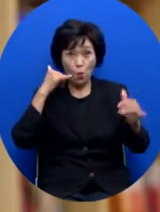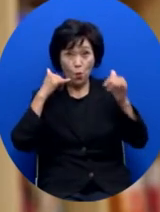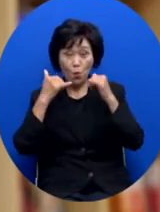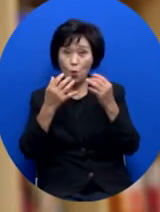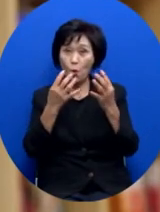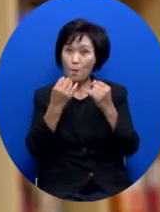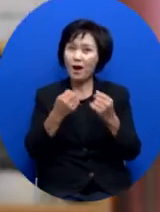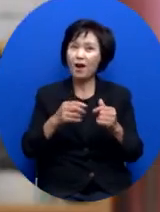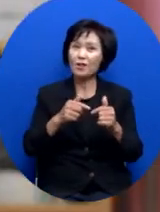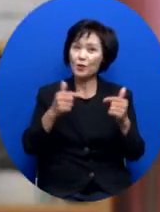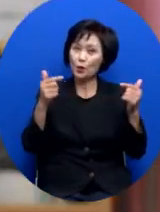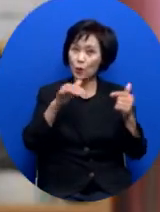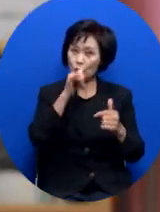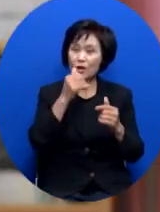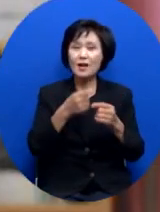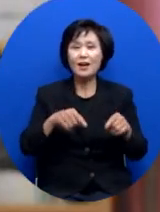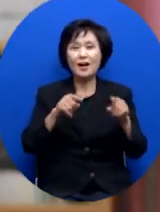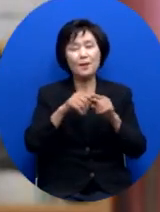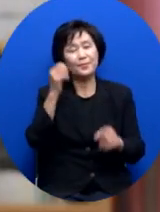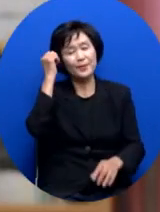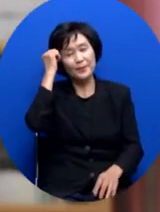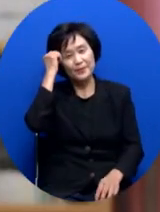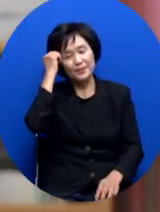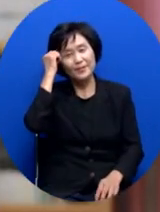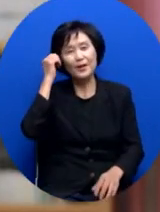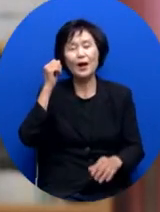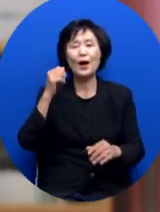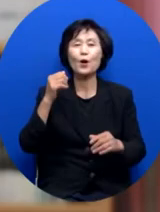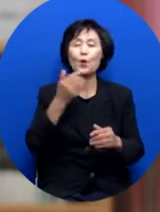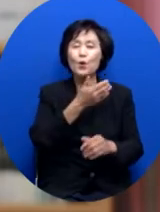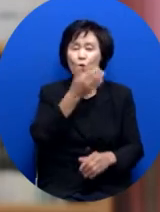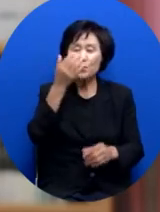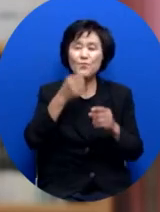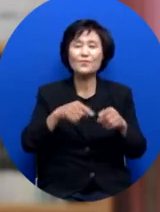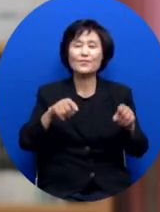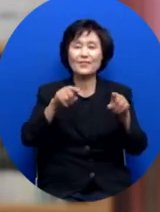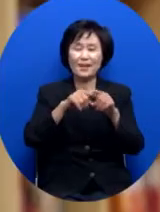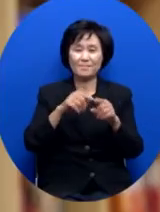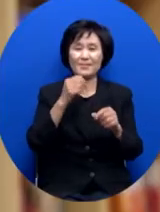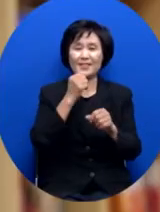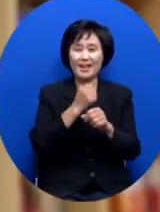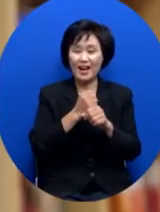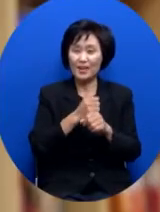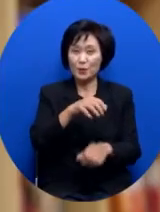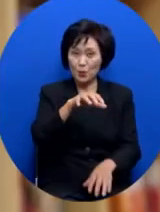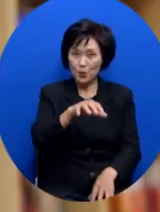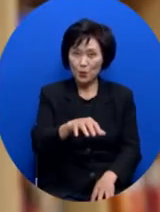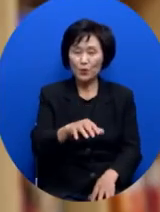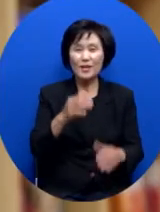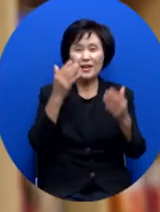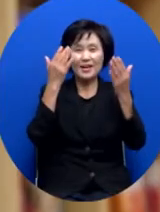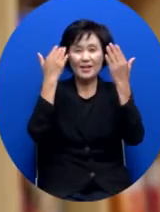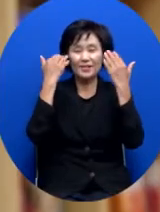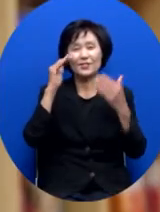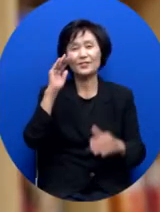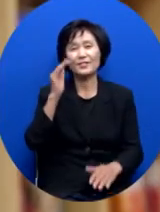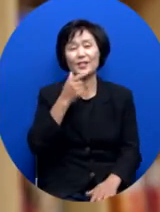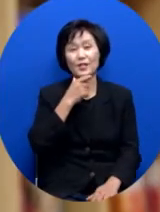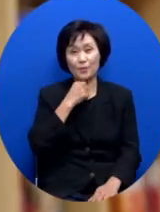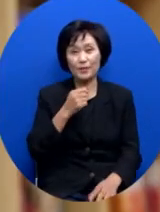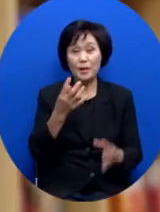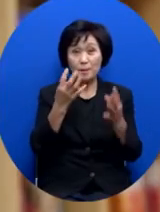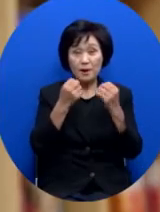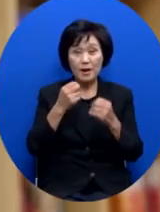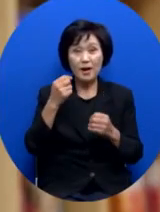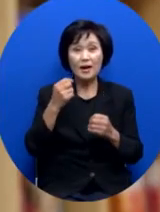할 수 있는 기숙사는 장소 또한 아이들과 게 꿈을 나눌 수 있는 수많은 토 문자가 모을 수 있는 그런 학교가 되었으면 좋겠고 많은 동역자들